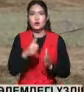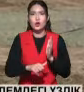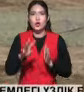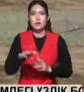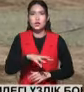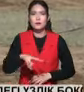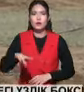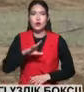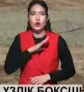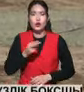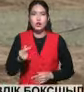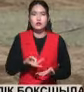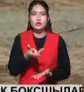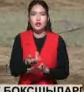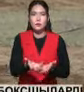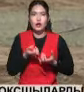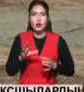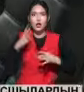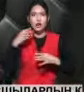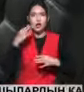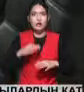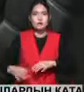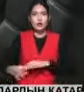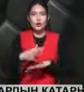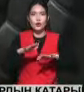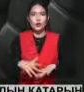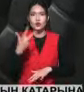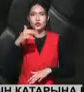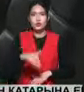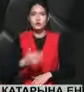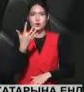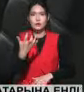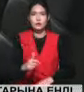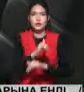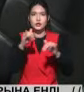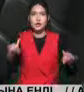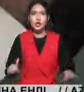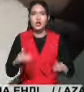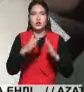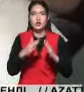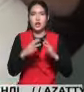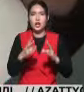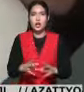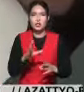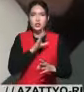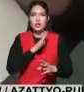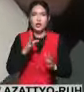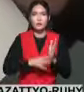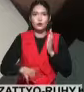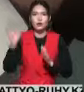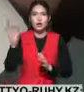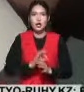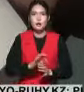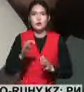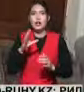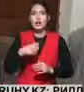миллион теңге көлемінде өтемақы алды. Алматы ауданы бойынша 3500-ден астам үйге залал келген. Оның 90%-дан астамы